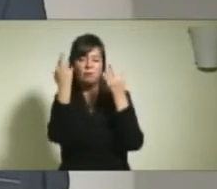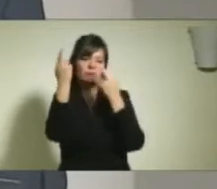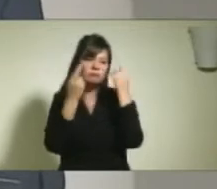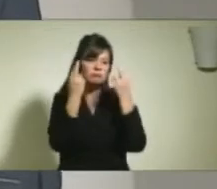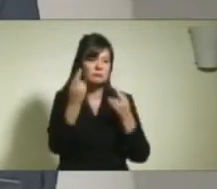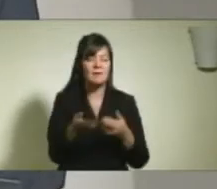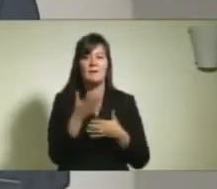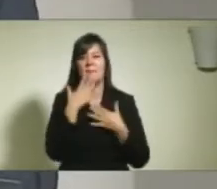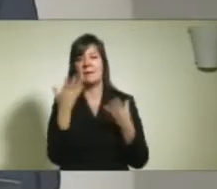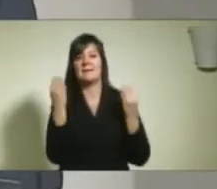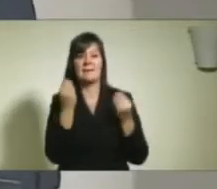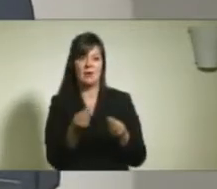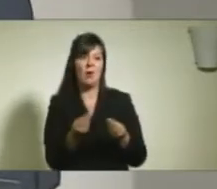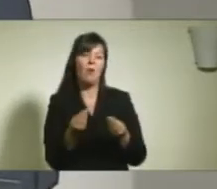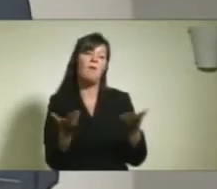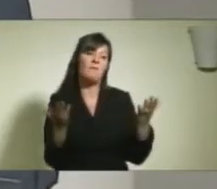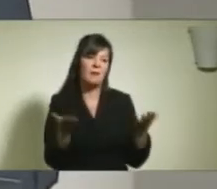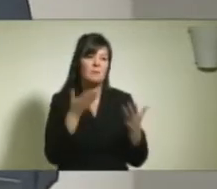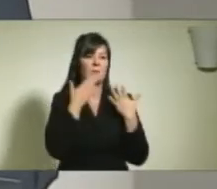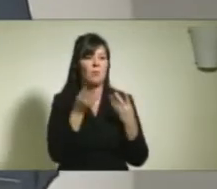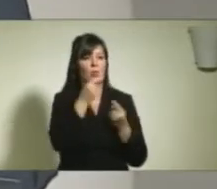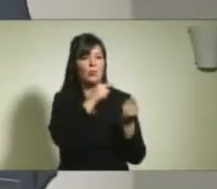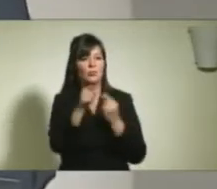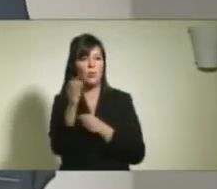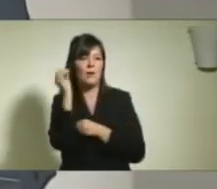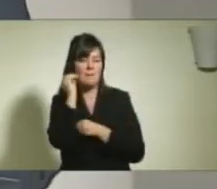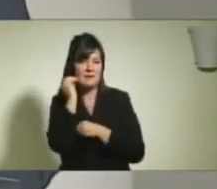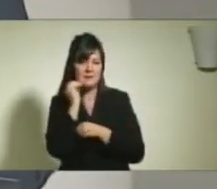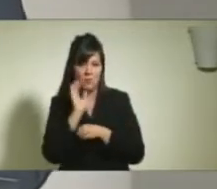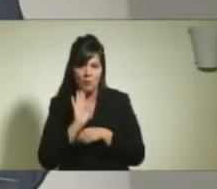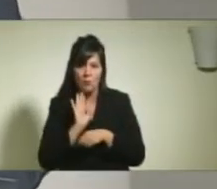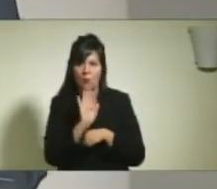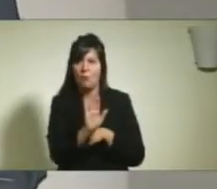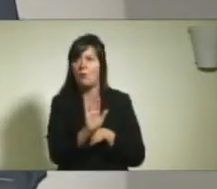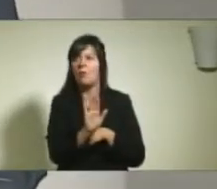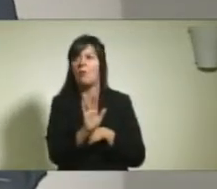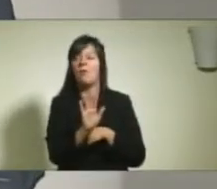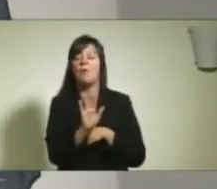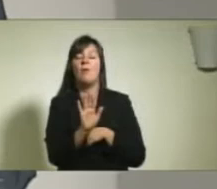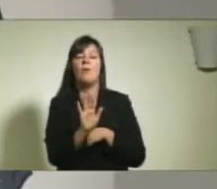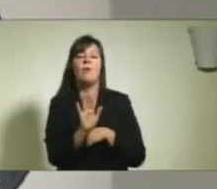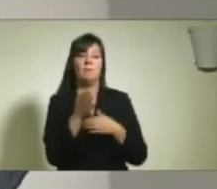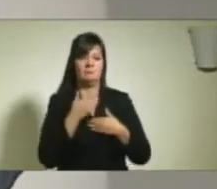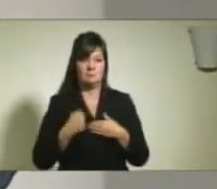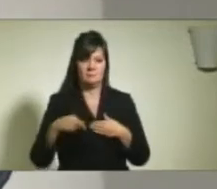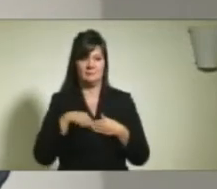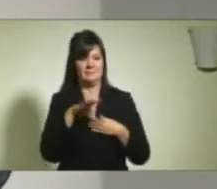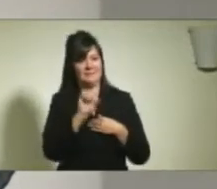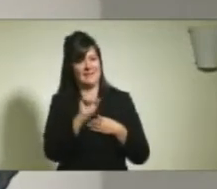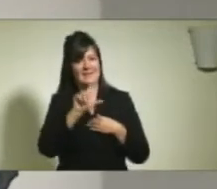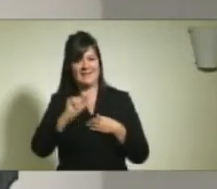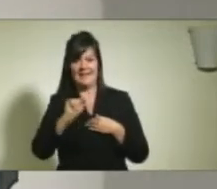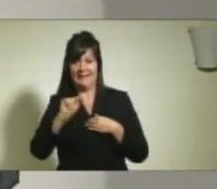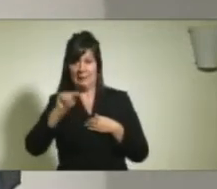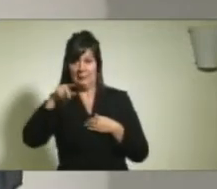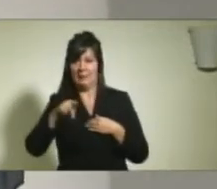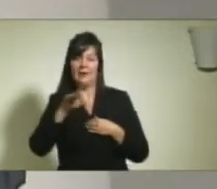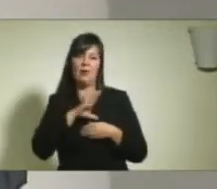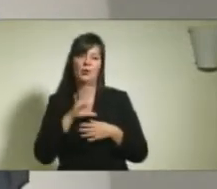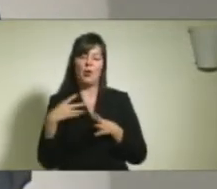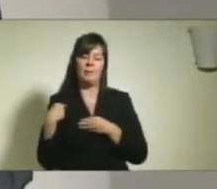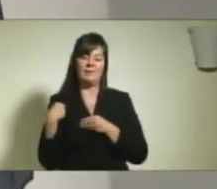merci encore. Et comme on dit, bon retour à la maison. Et nous, au STTP, on a comme une tradition.